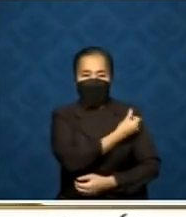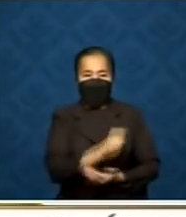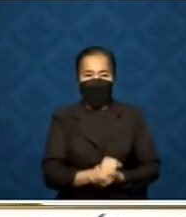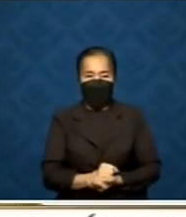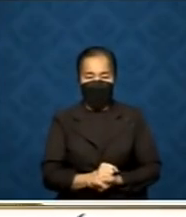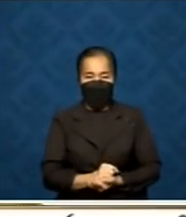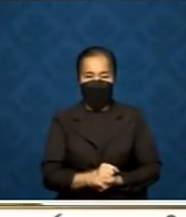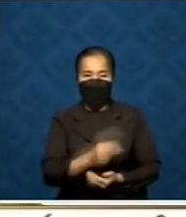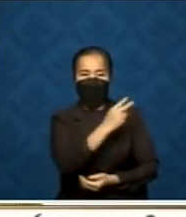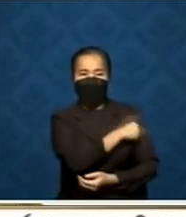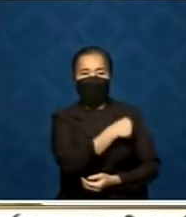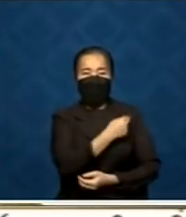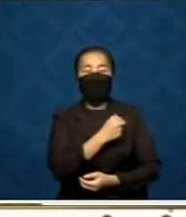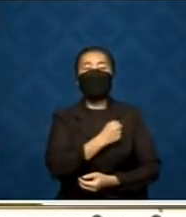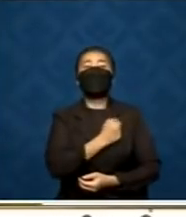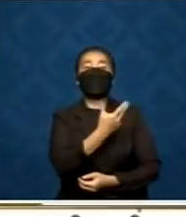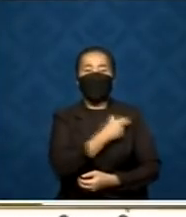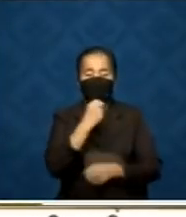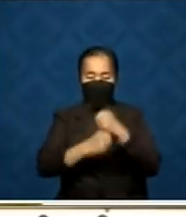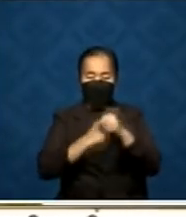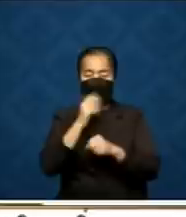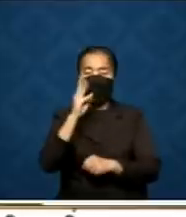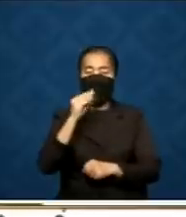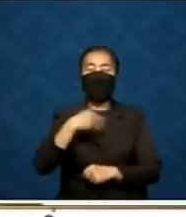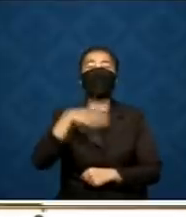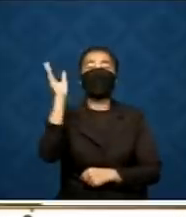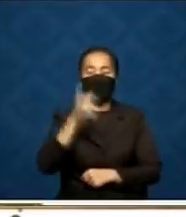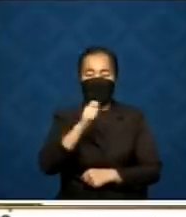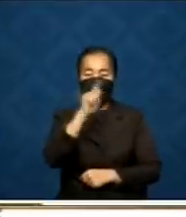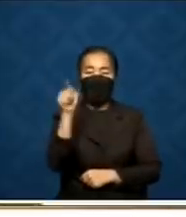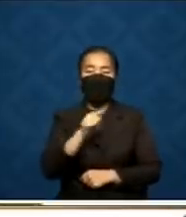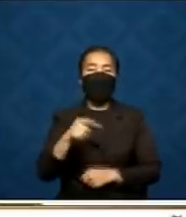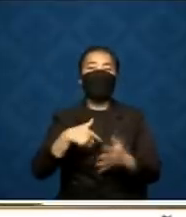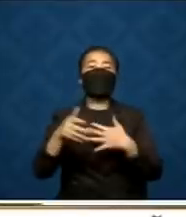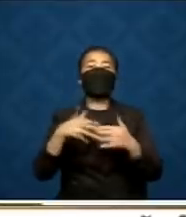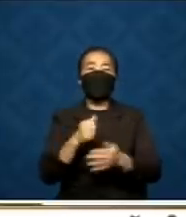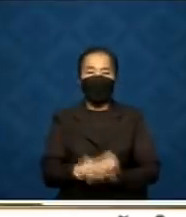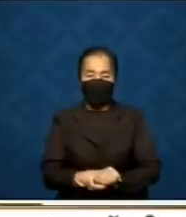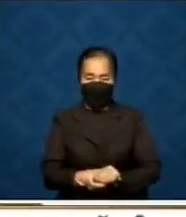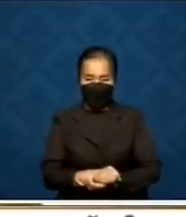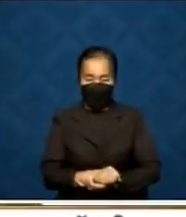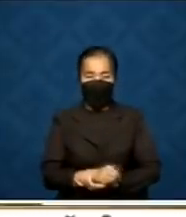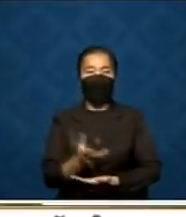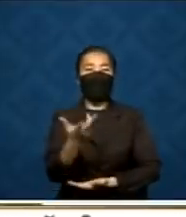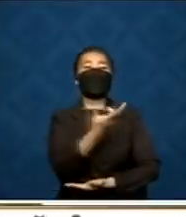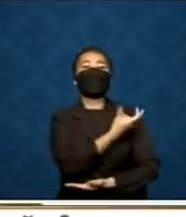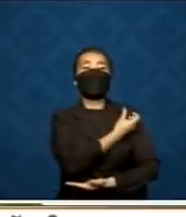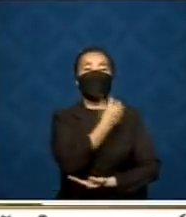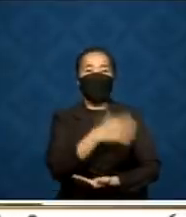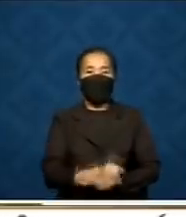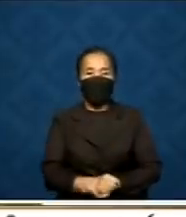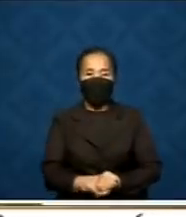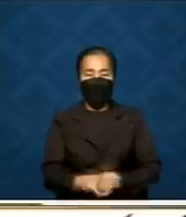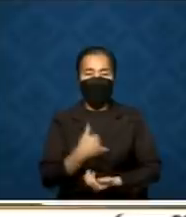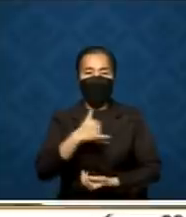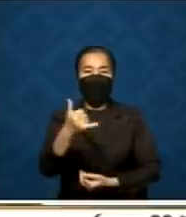ถึงและก็บอก 60ปีได้มะไม่ได้แอกซ่าวันไปฉีดขาดอยู่ 2วันหมอเขาจับจิ้ม